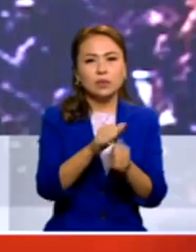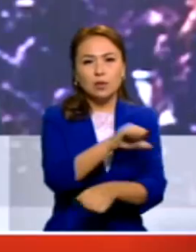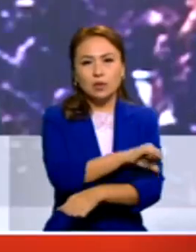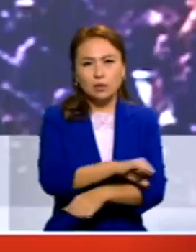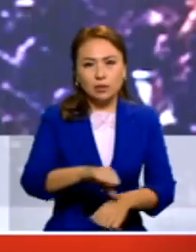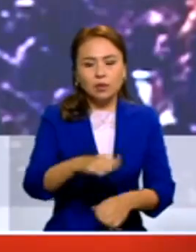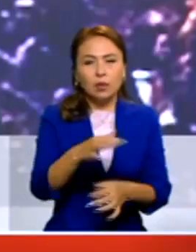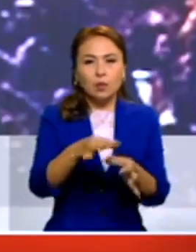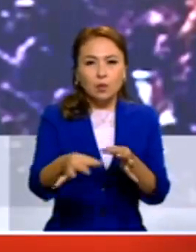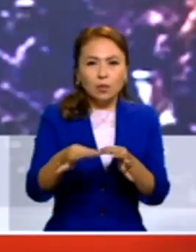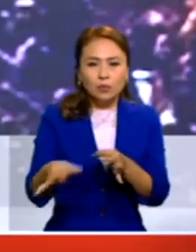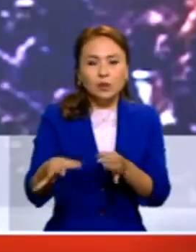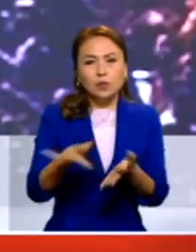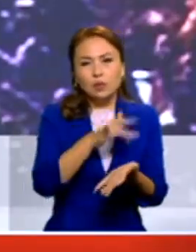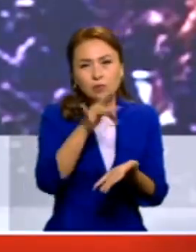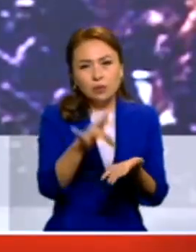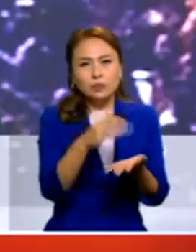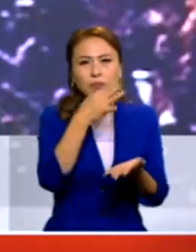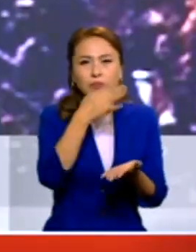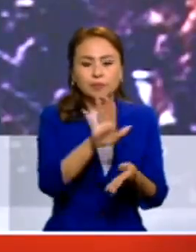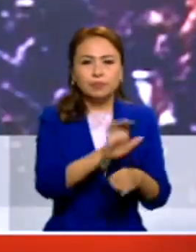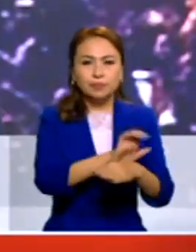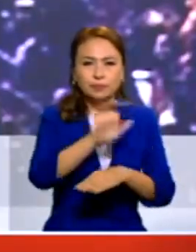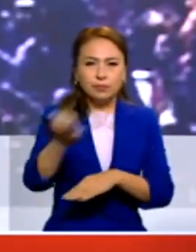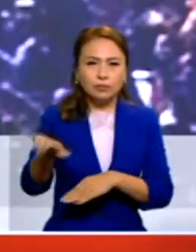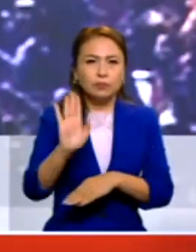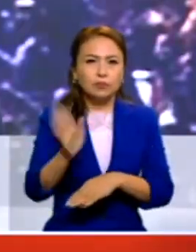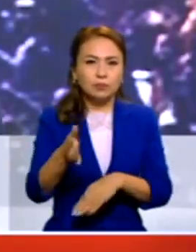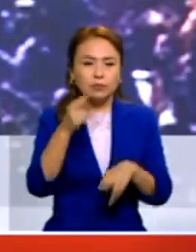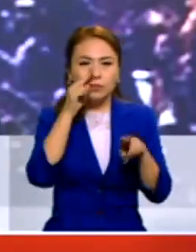облыстан комбайндарын дайындап жіберетін боламыз. Ол бізде